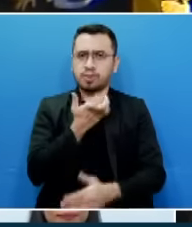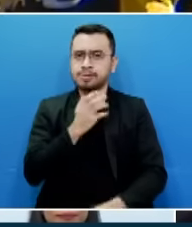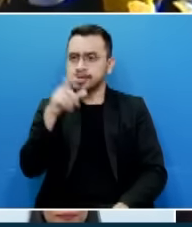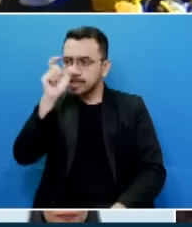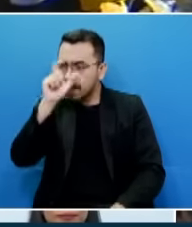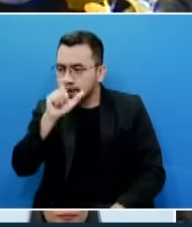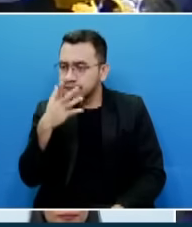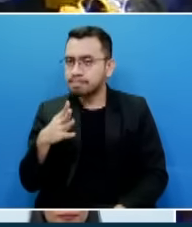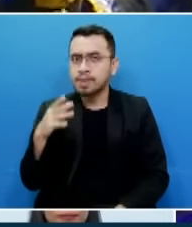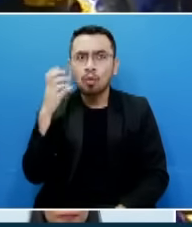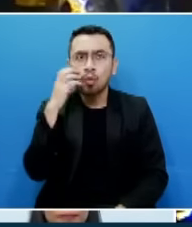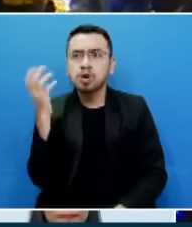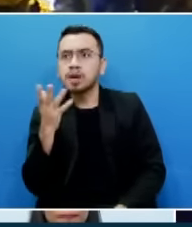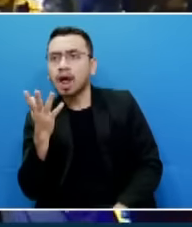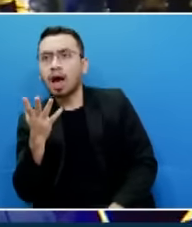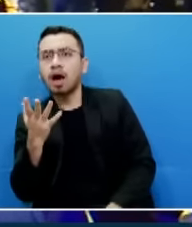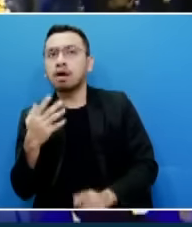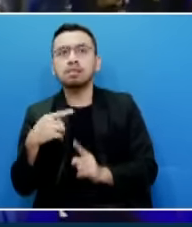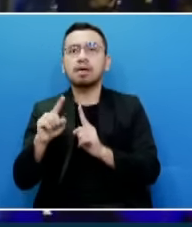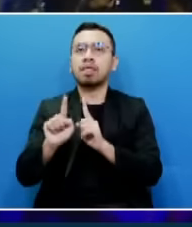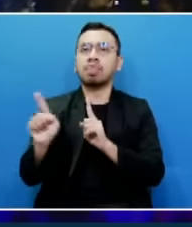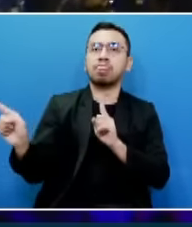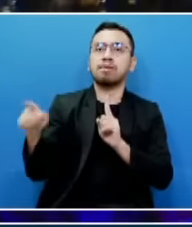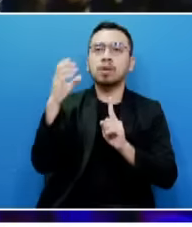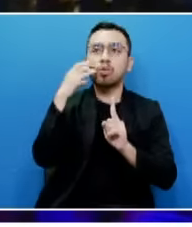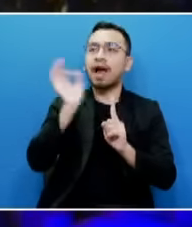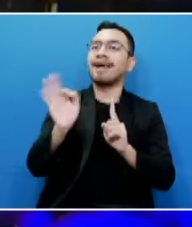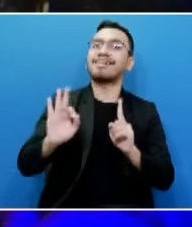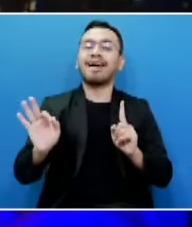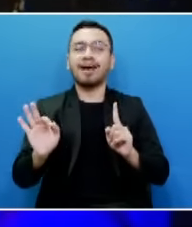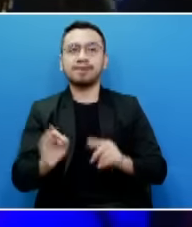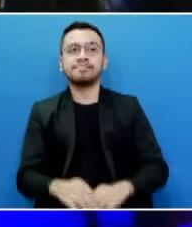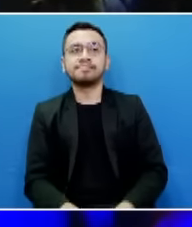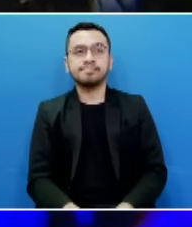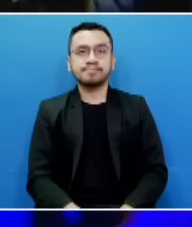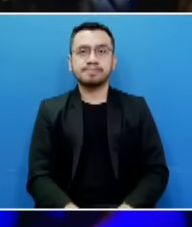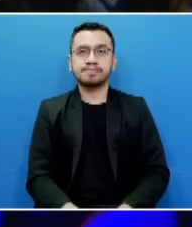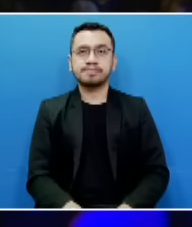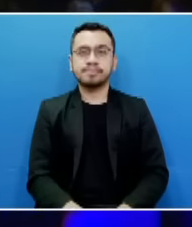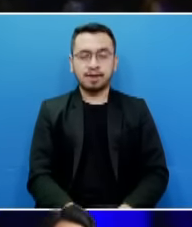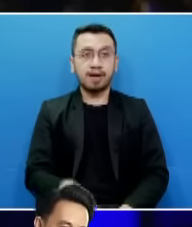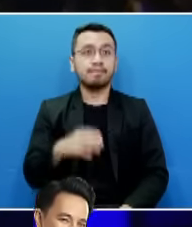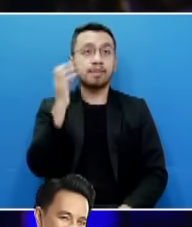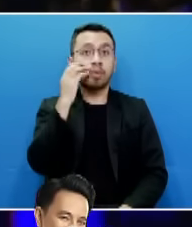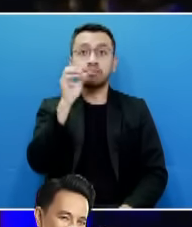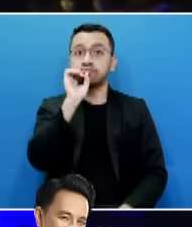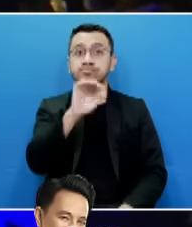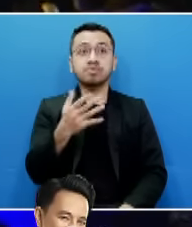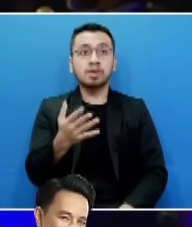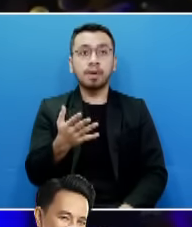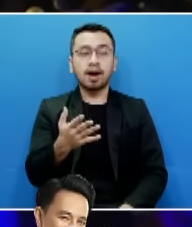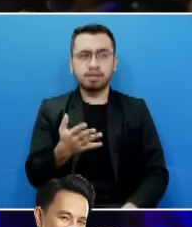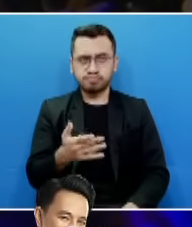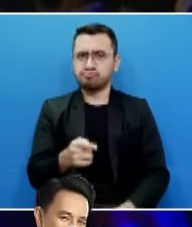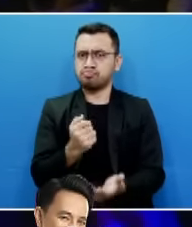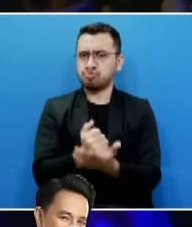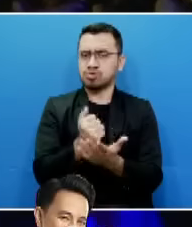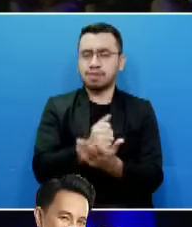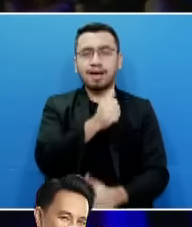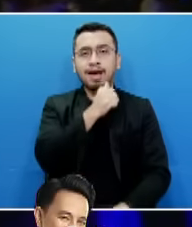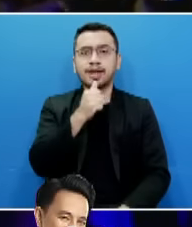namun Prabowo sudah tidak ada di panggung debat sementara itu menurut Prabowo Anis lah yang harus